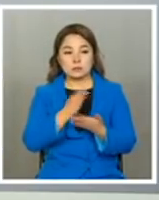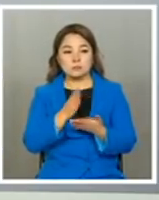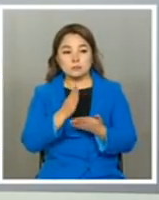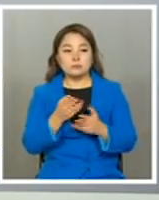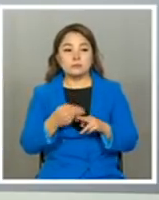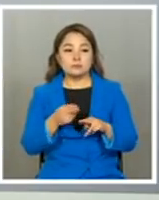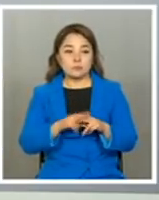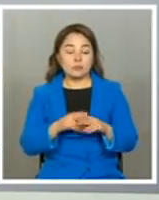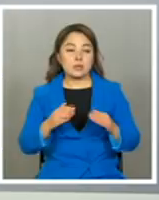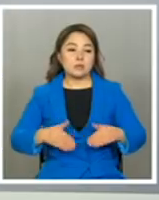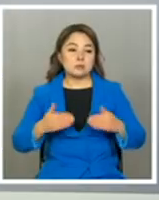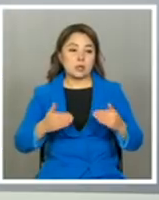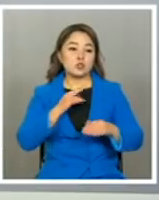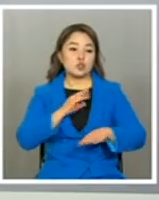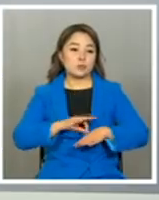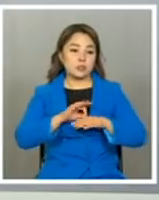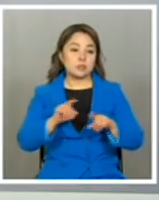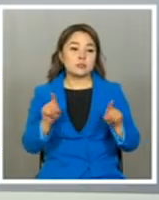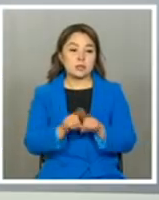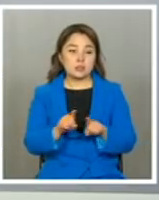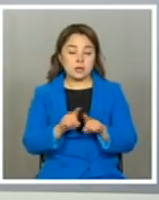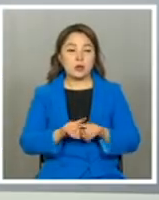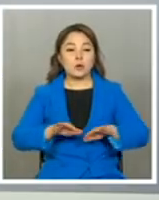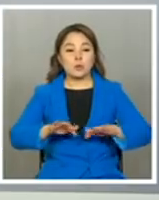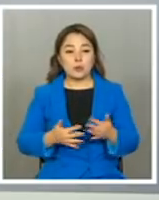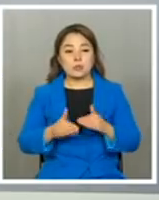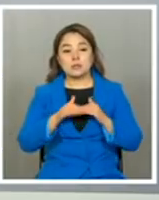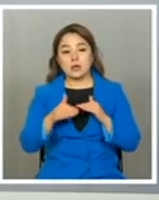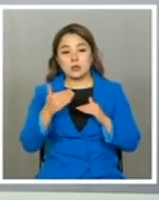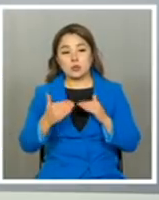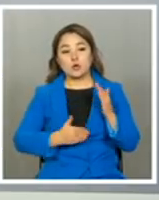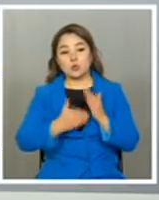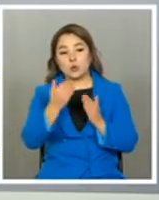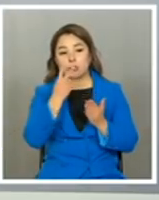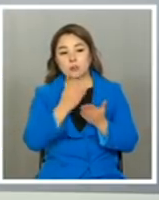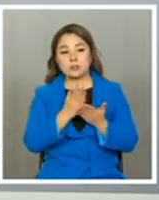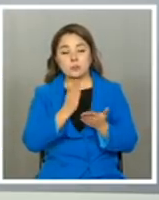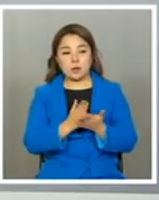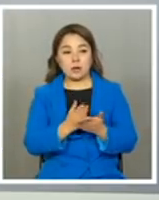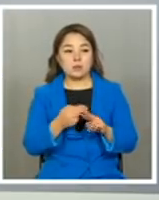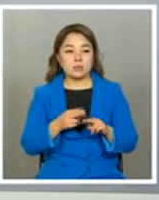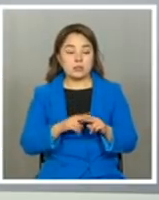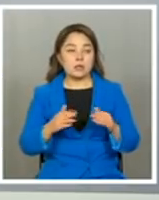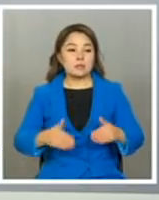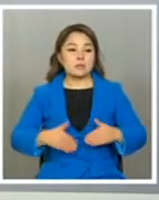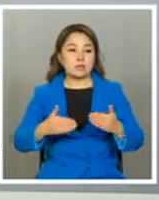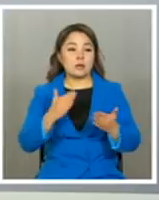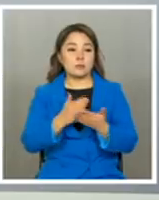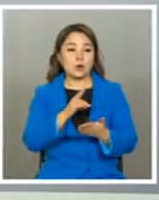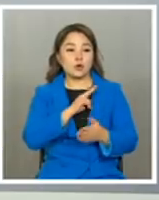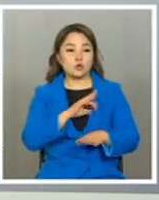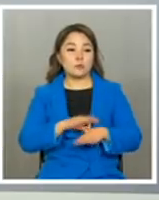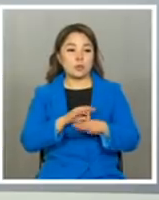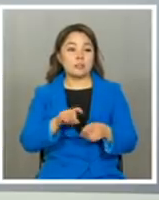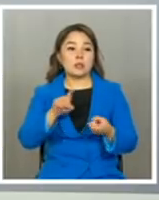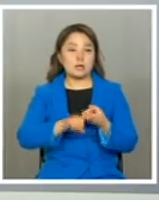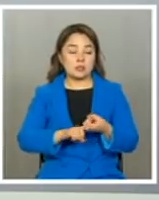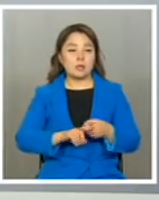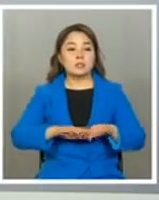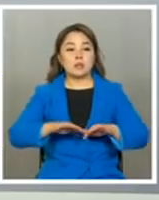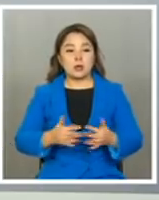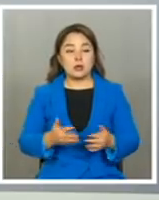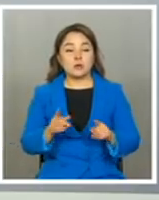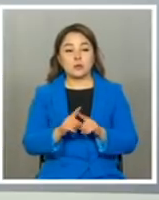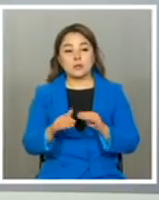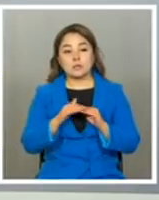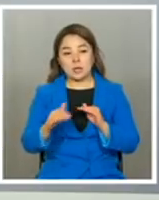де статикалық жұмыс кезінде қажудың деңгейі өте жоғары болады екен. Ал динамикалық жұмыс кезінде қажудың деңгейі